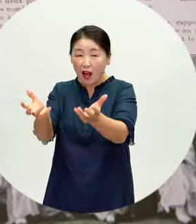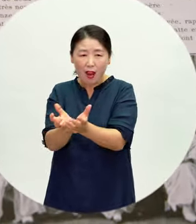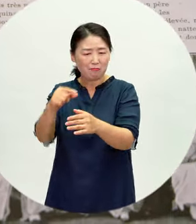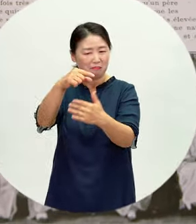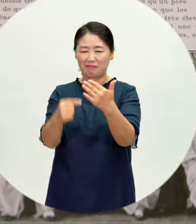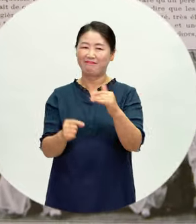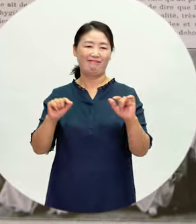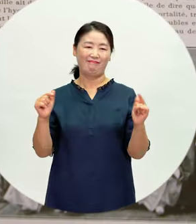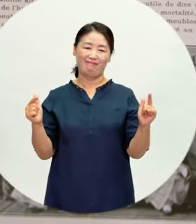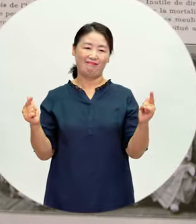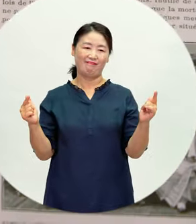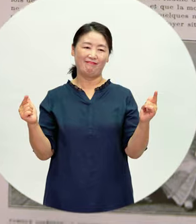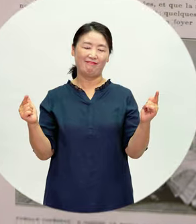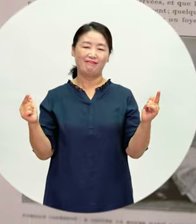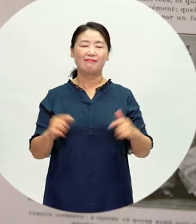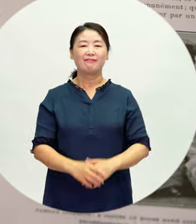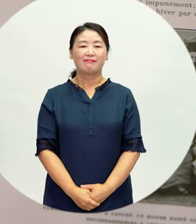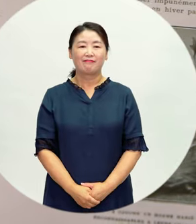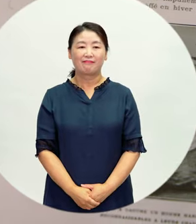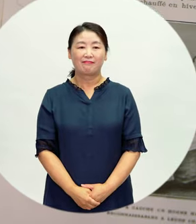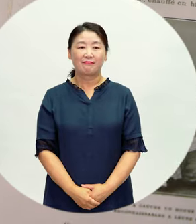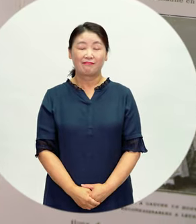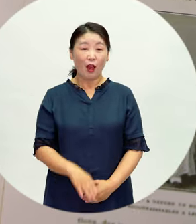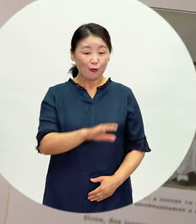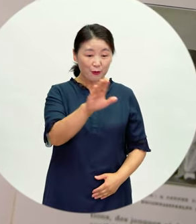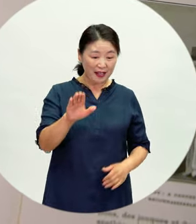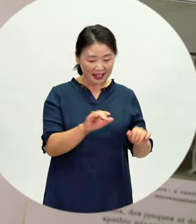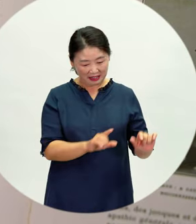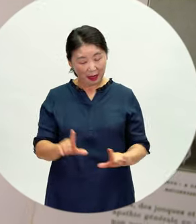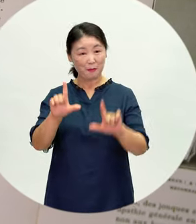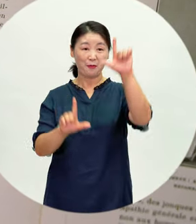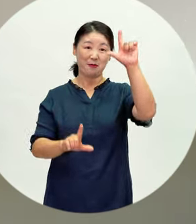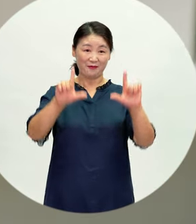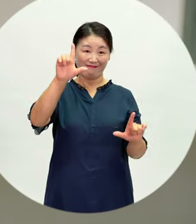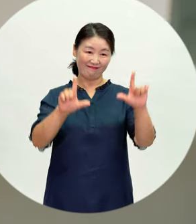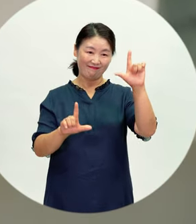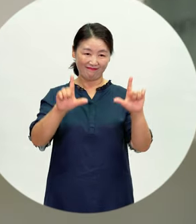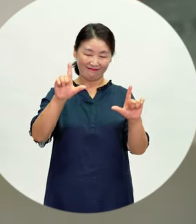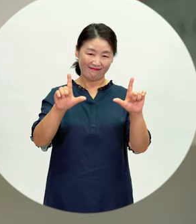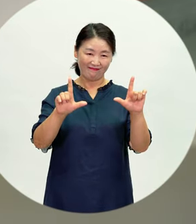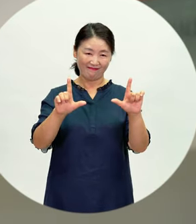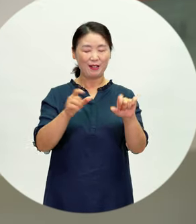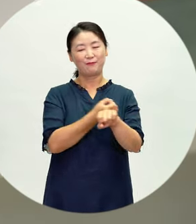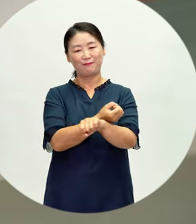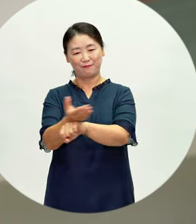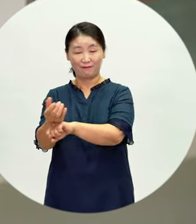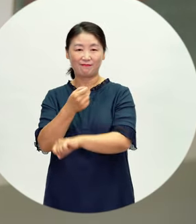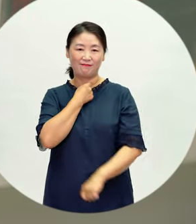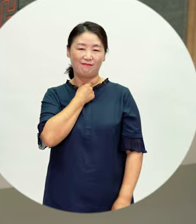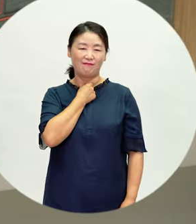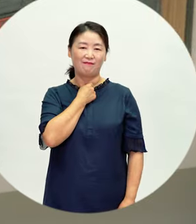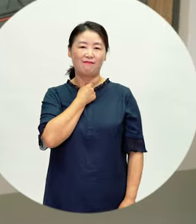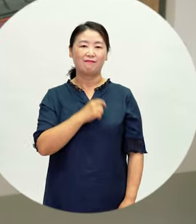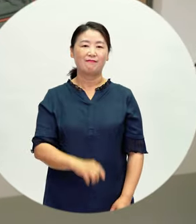컨텐츠로서 만들어진 것이 아니라 우리가 보내온 평범한 나날들이라는 것을 관람객 여러분들께 전달하고 싶었습니다.